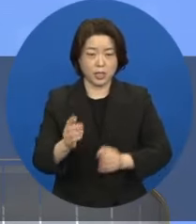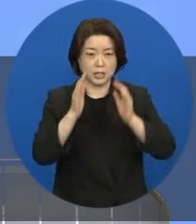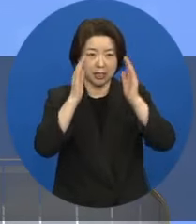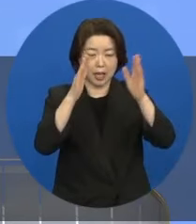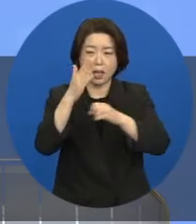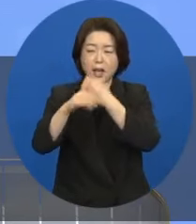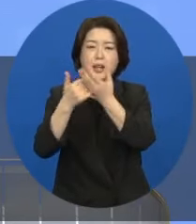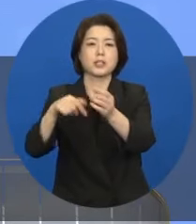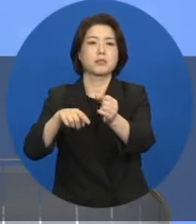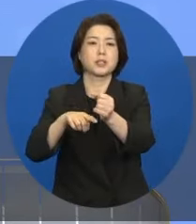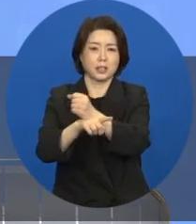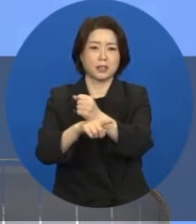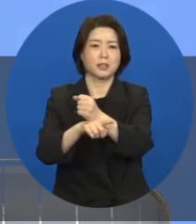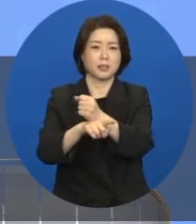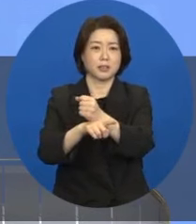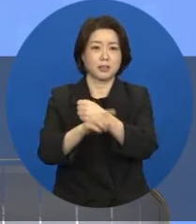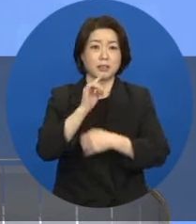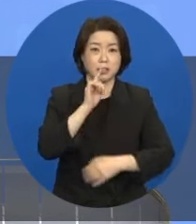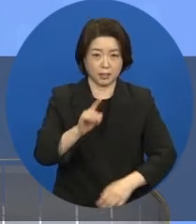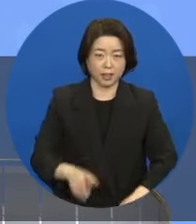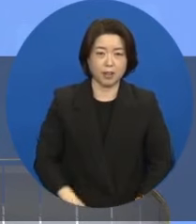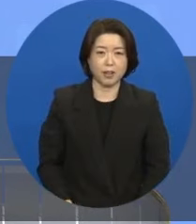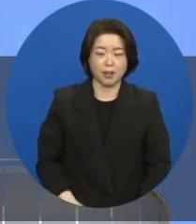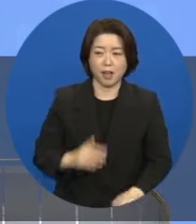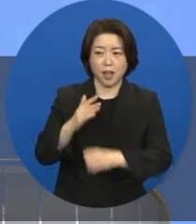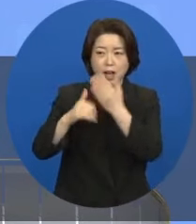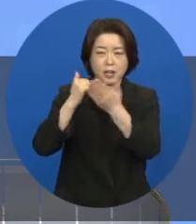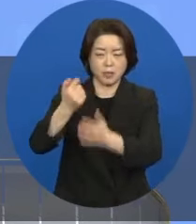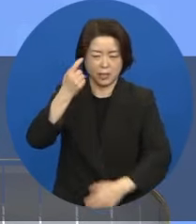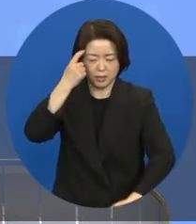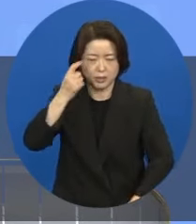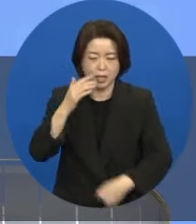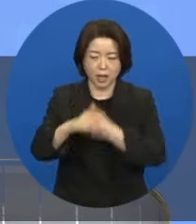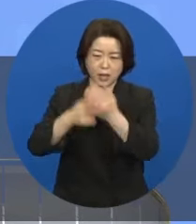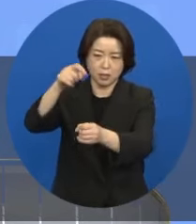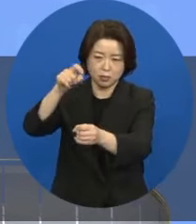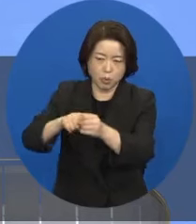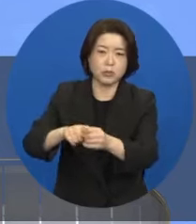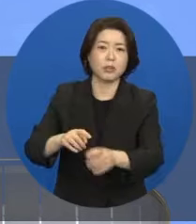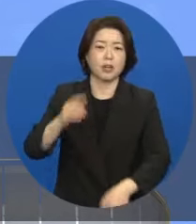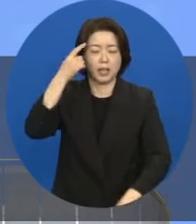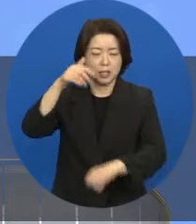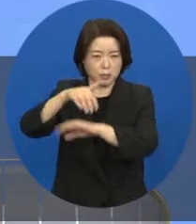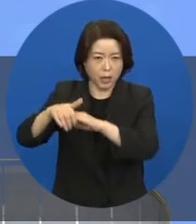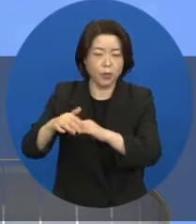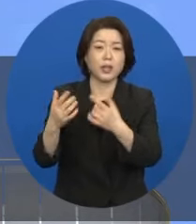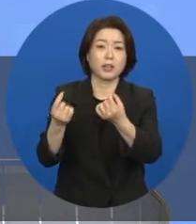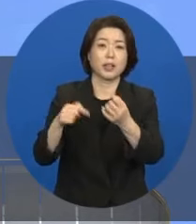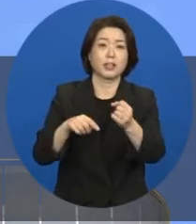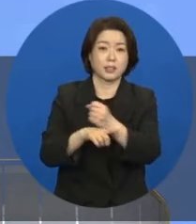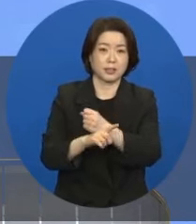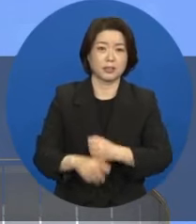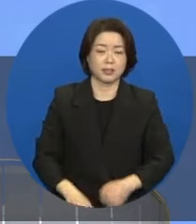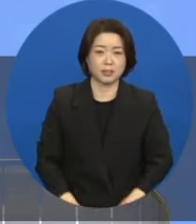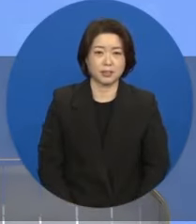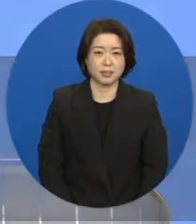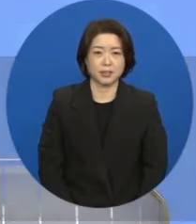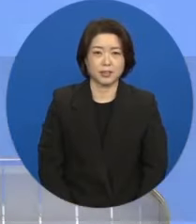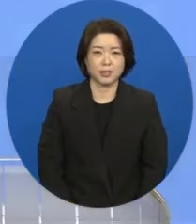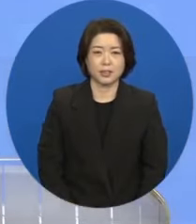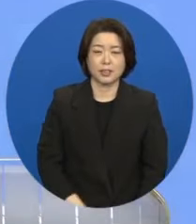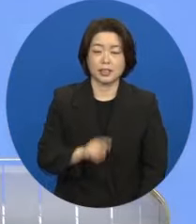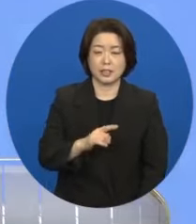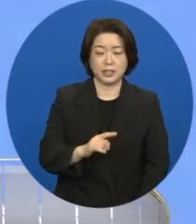하나님의 뜻이니라 하나님의 의지니 하나님의 목적이니 뜻입니다이